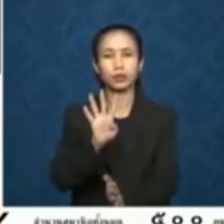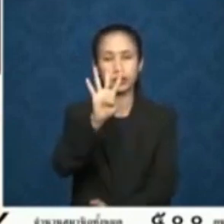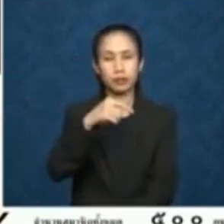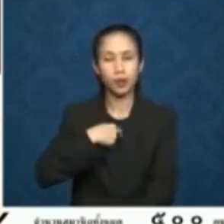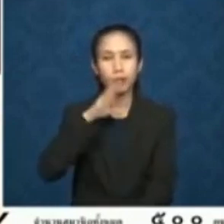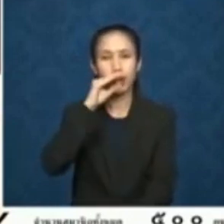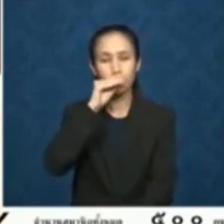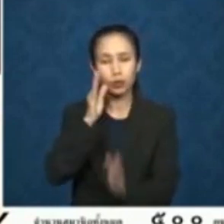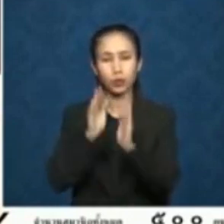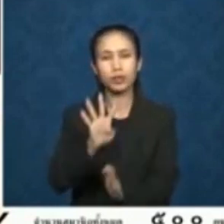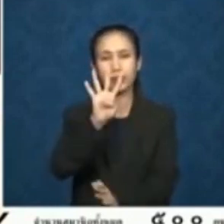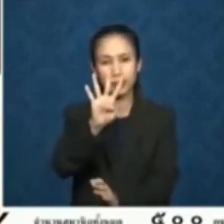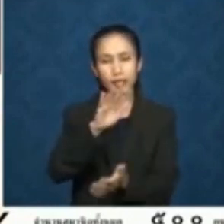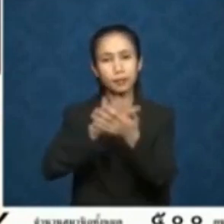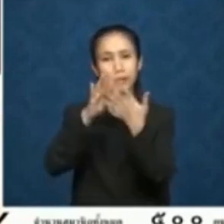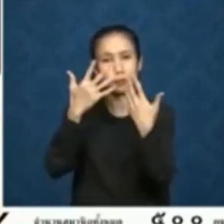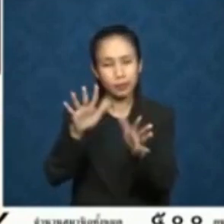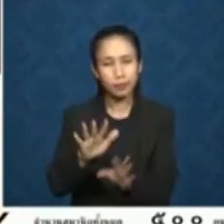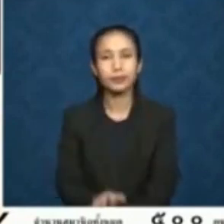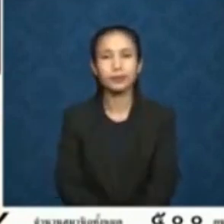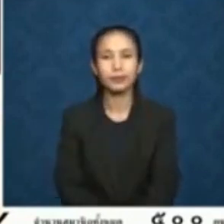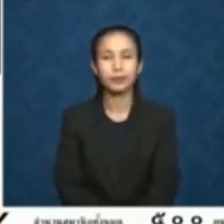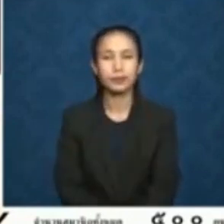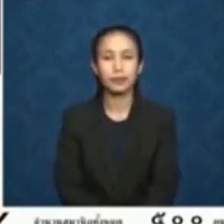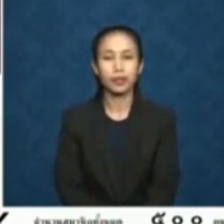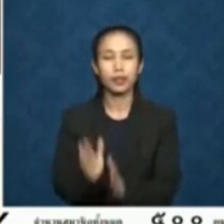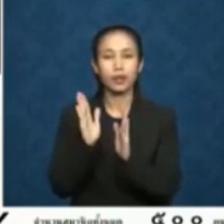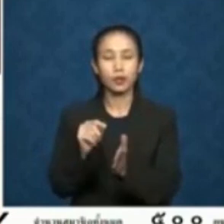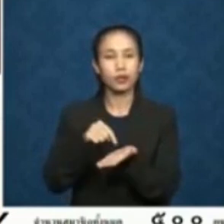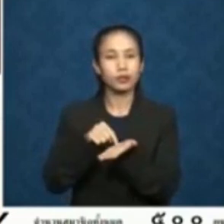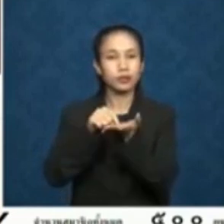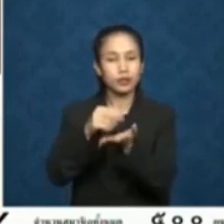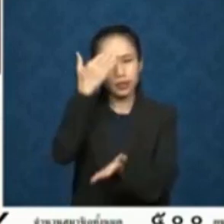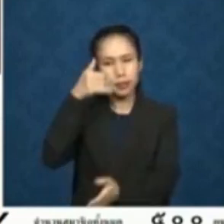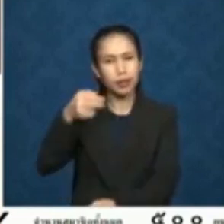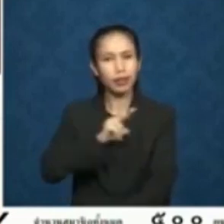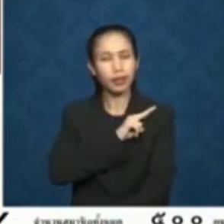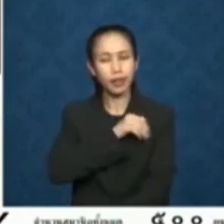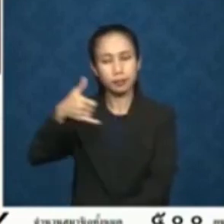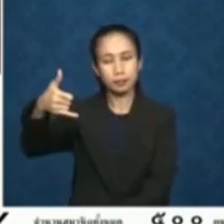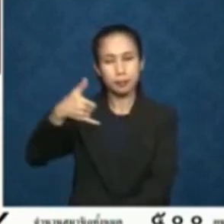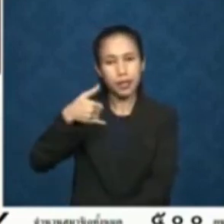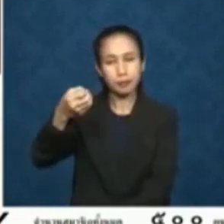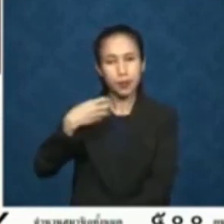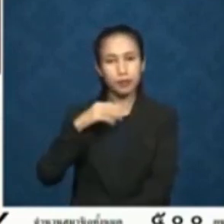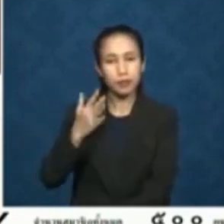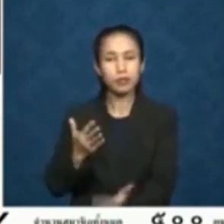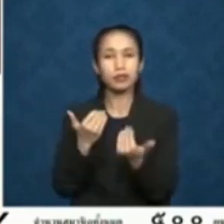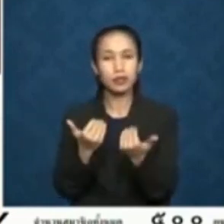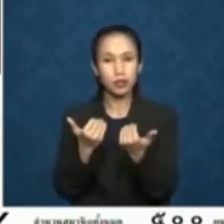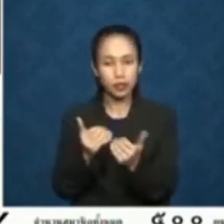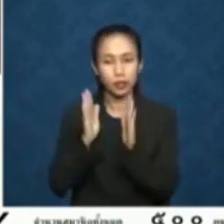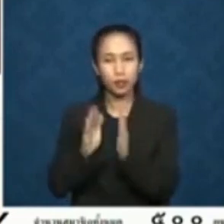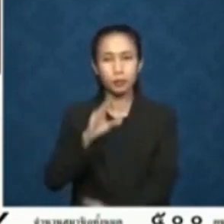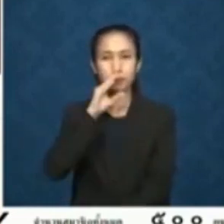ขาเสนอขึ้นมาว่าจะมีผู้สรุปอยู่4ท่านผมก็เอ่ยชื่อไปทั้ง4ท่านแล้วแล้วคนที่เสนอญัตติทำไมไม่มาติด